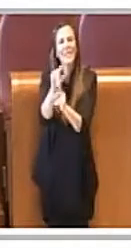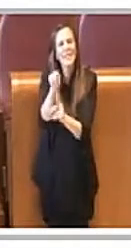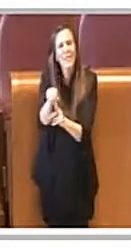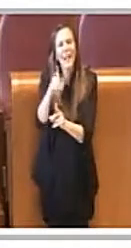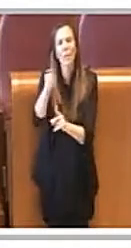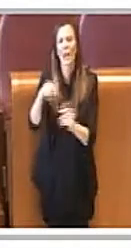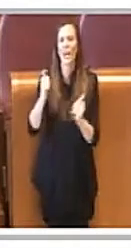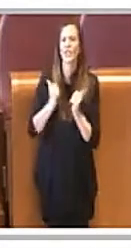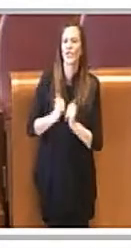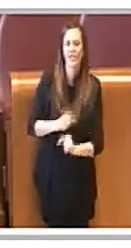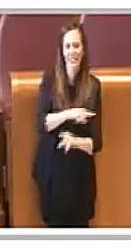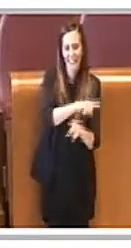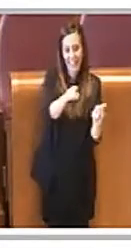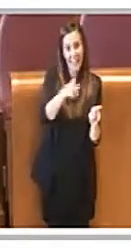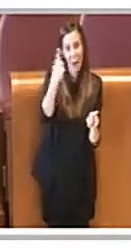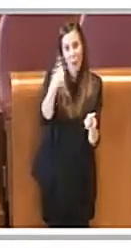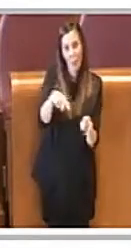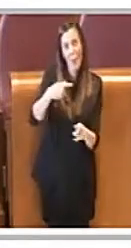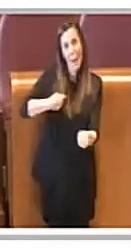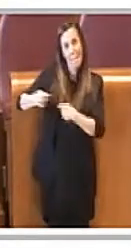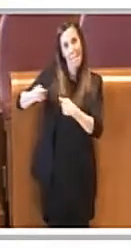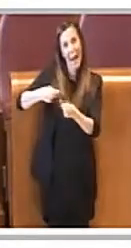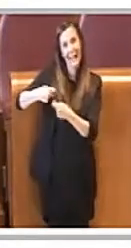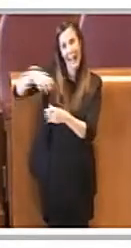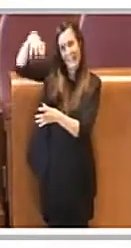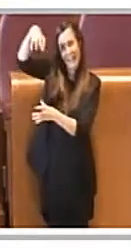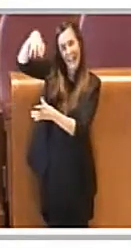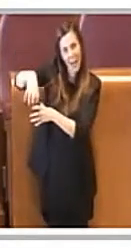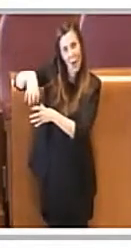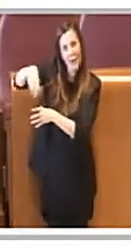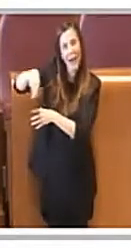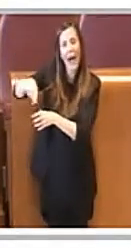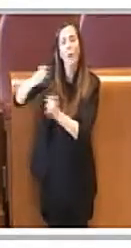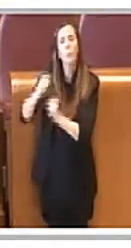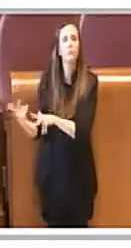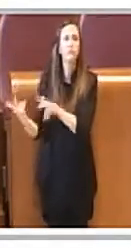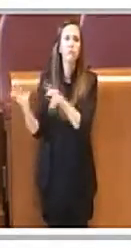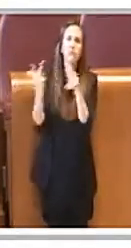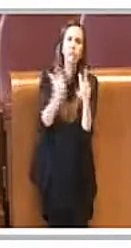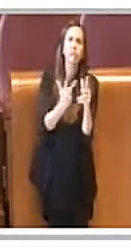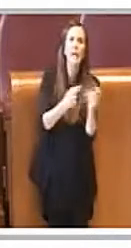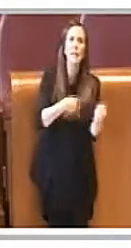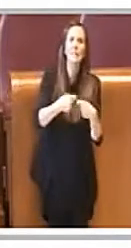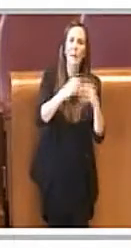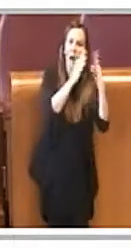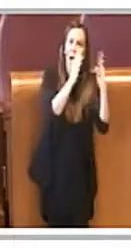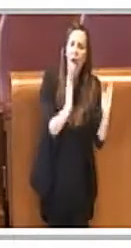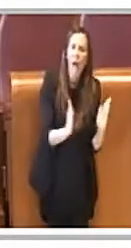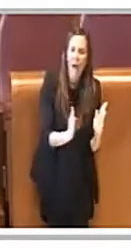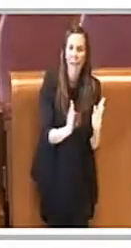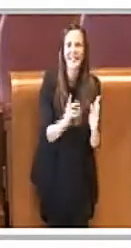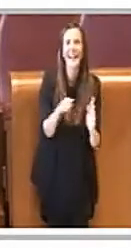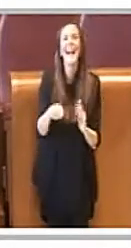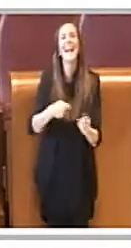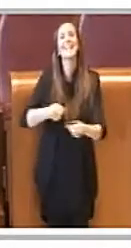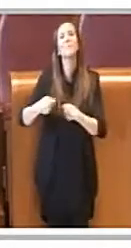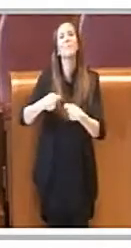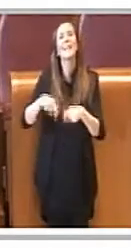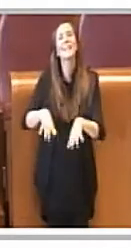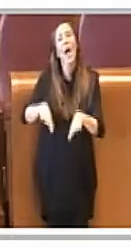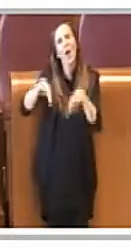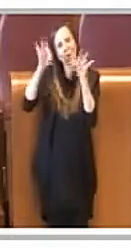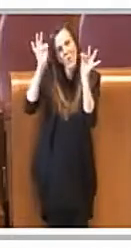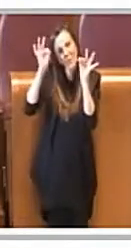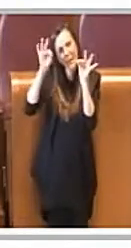anche gli stessi mercati rionali possano portare la spesa a casa. In questo caso la spesa sospesa è un add-on su